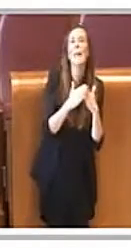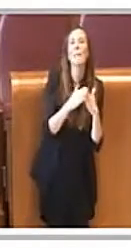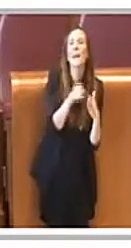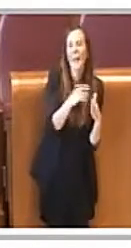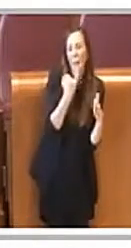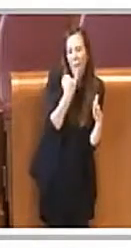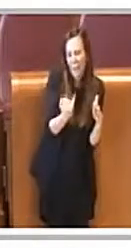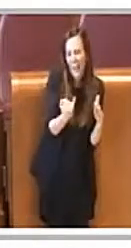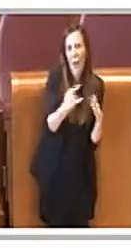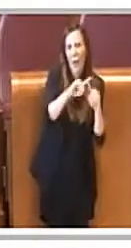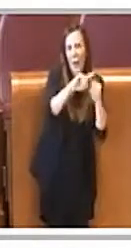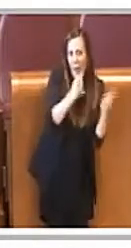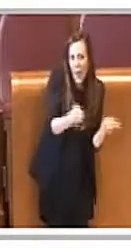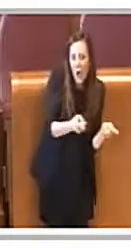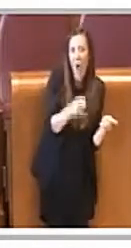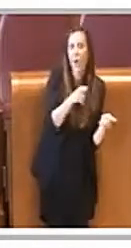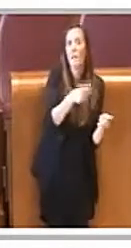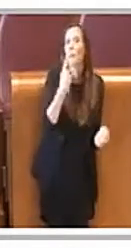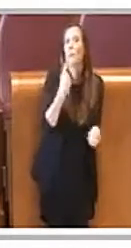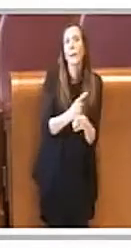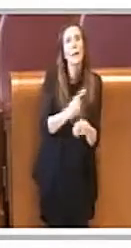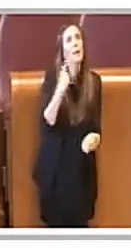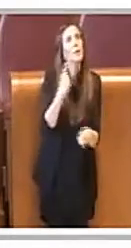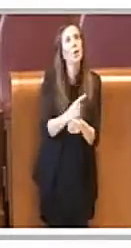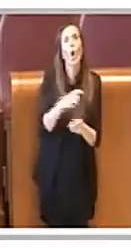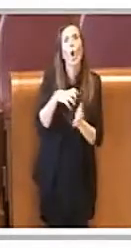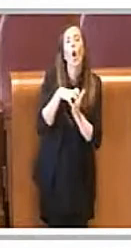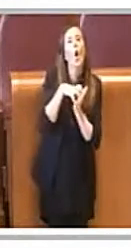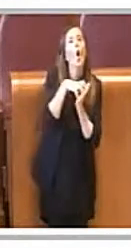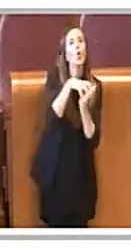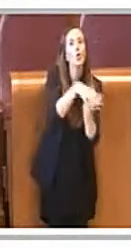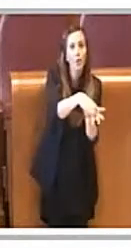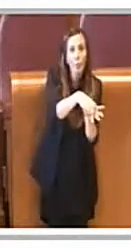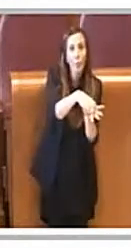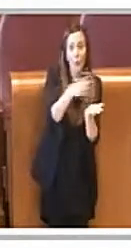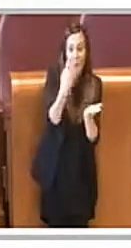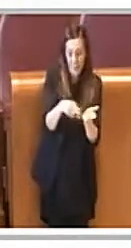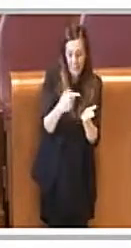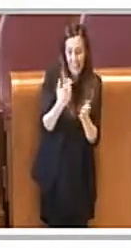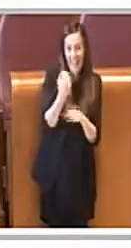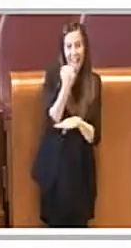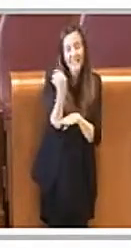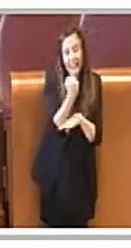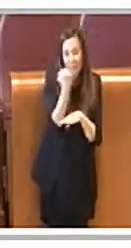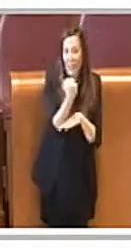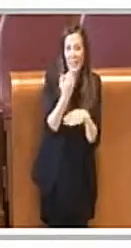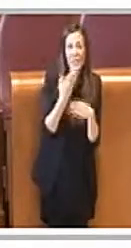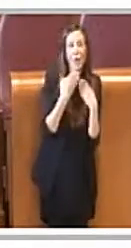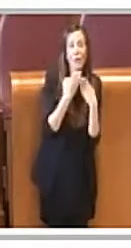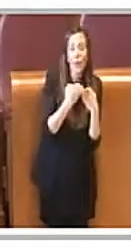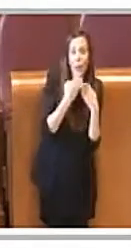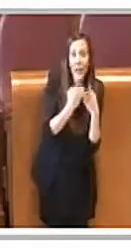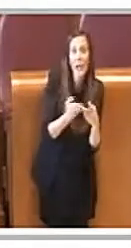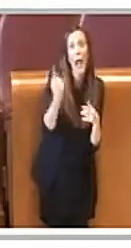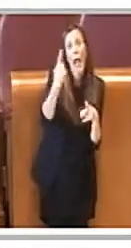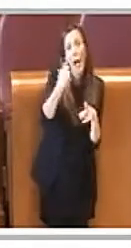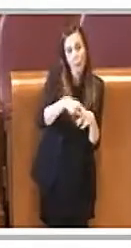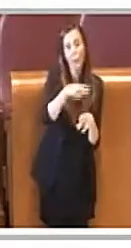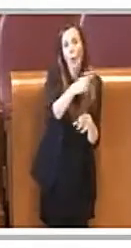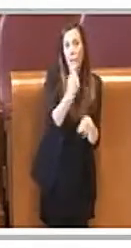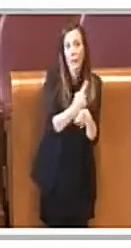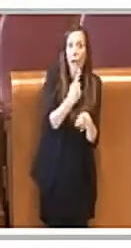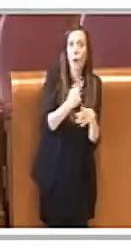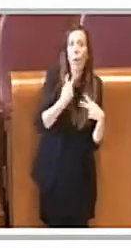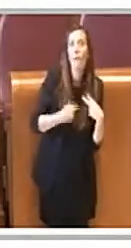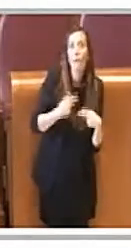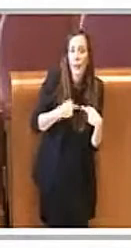piccole librerie che hanno bisogno di questi contributi per continuare a fornirvi questo servizio e a campare anche la loro famiglia,